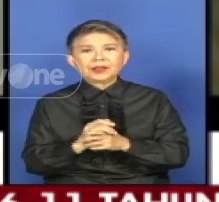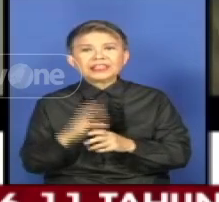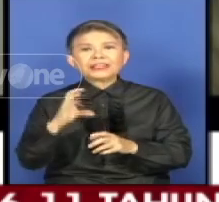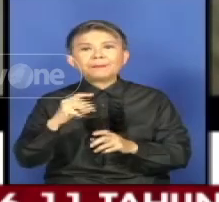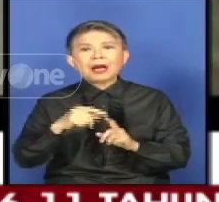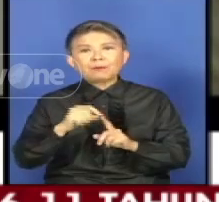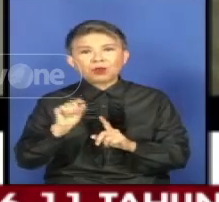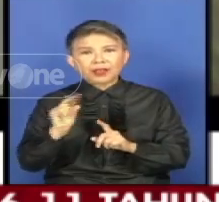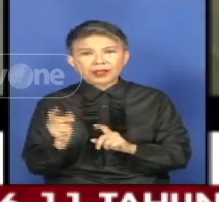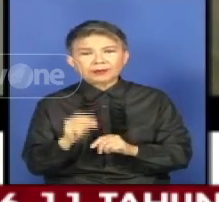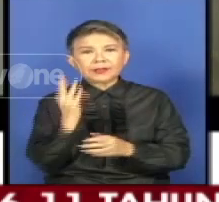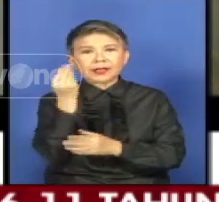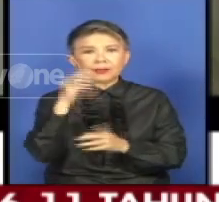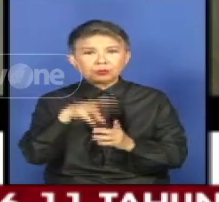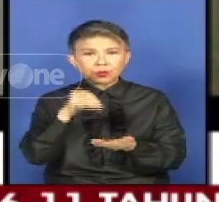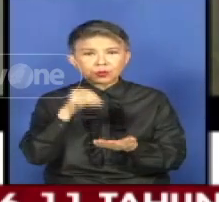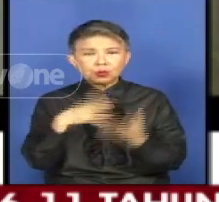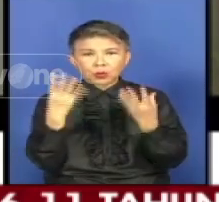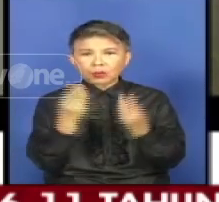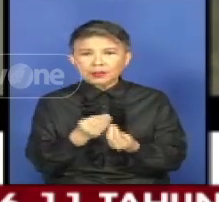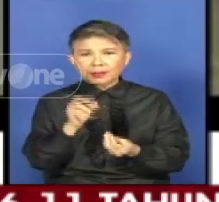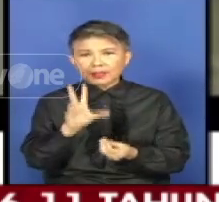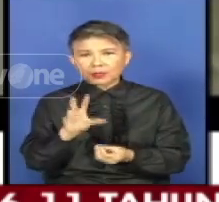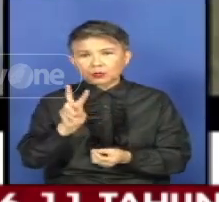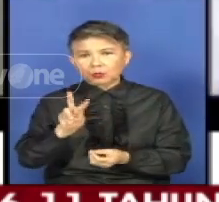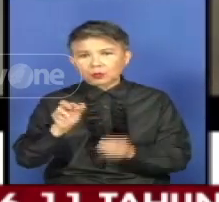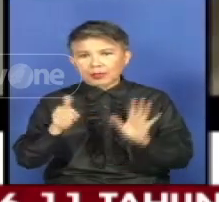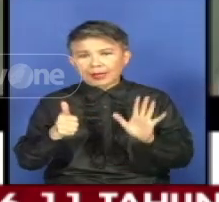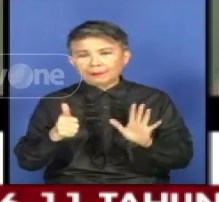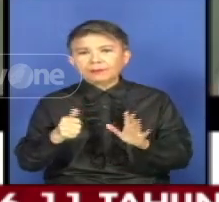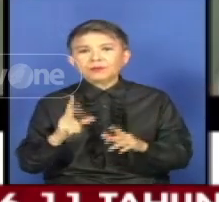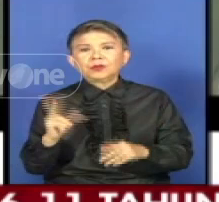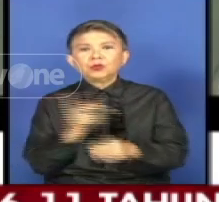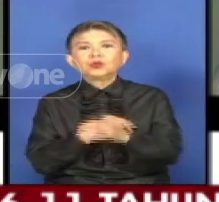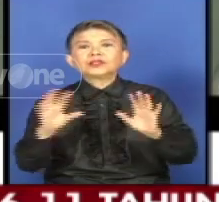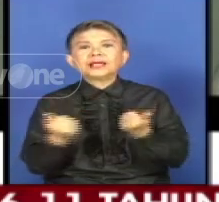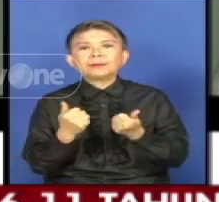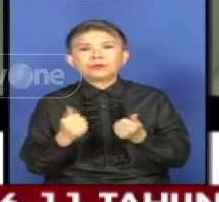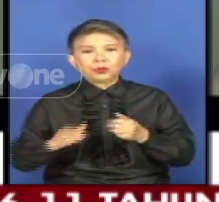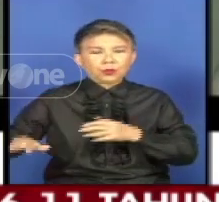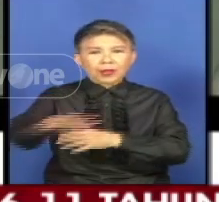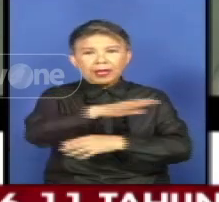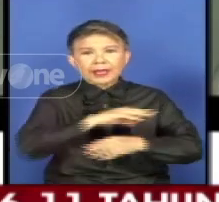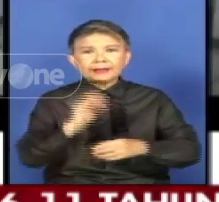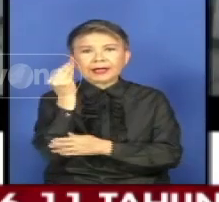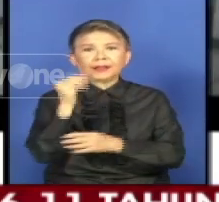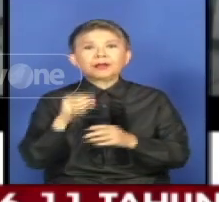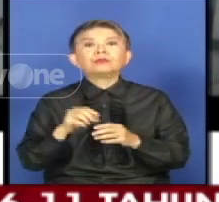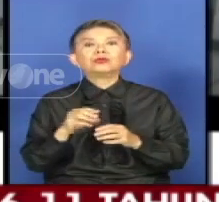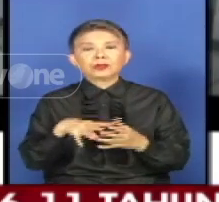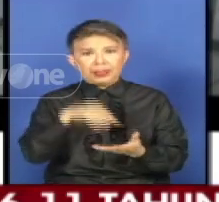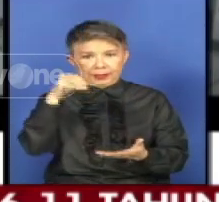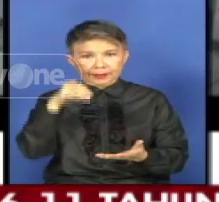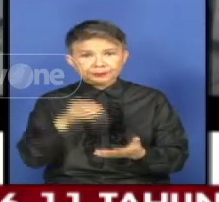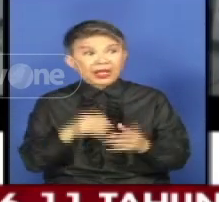Putih, Jakarta Pusat ini, dengan total 326 dosis vaksin dipersiapkan untuk wilayah Jakarta Pusat. Nantinya